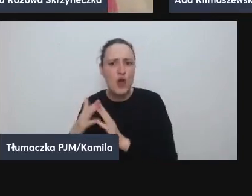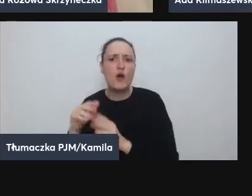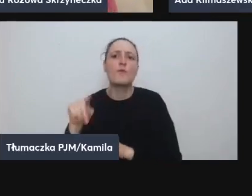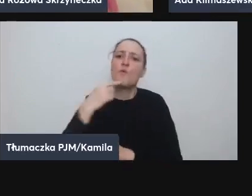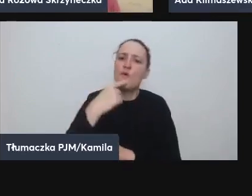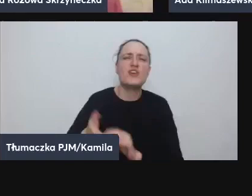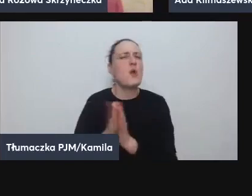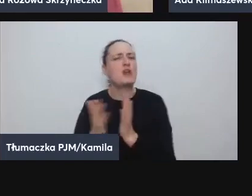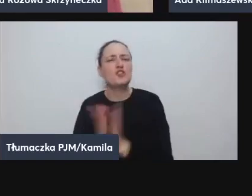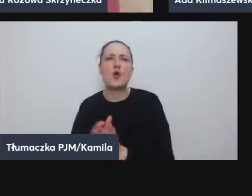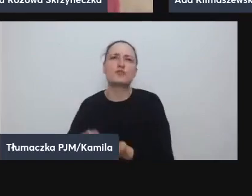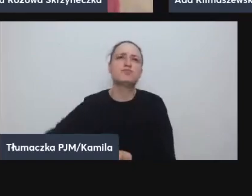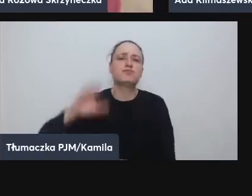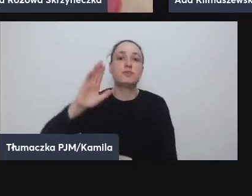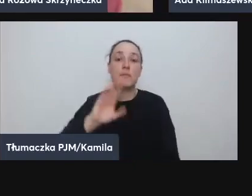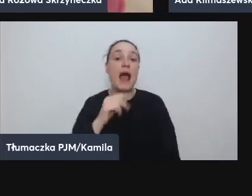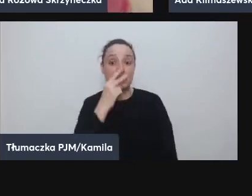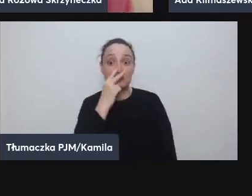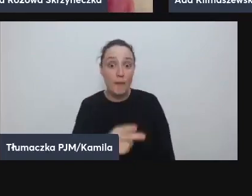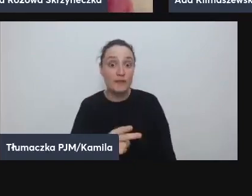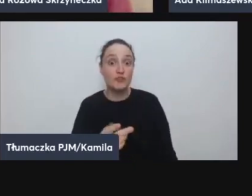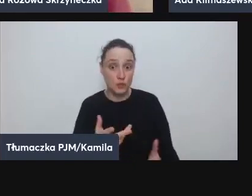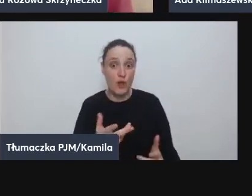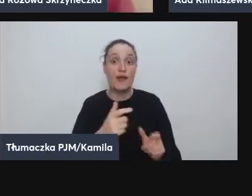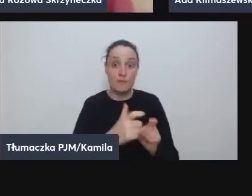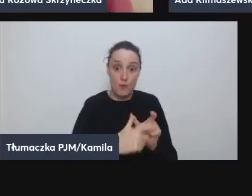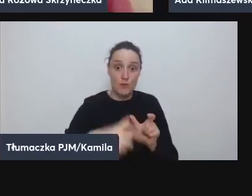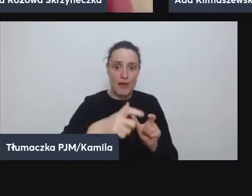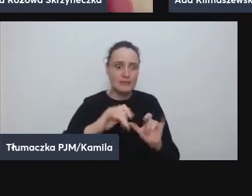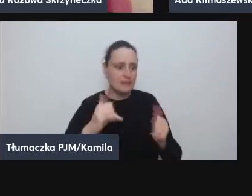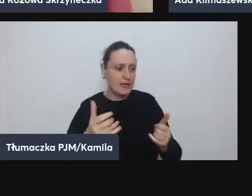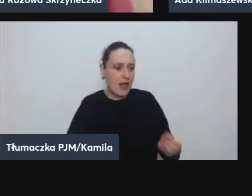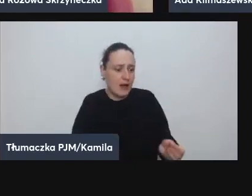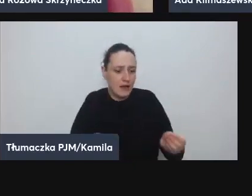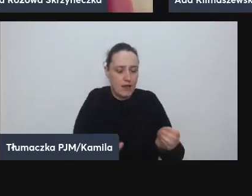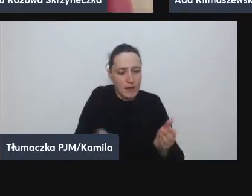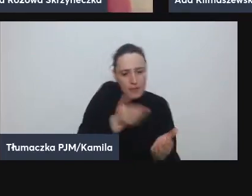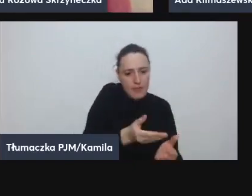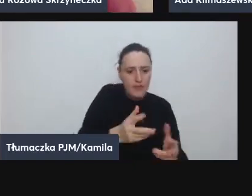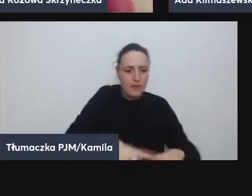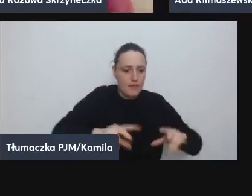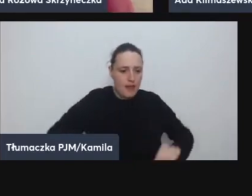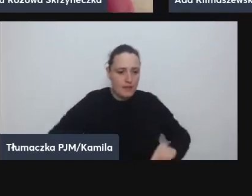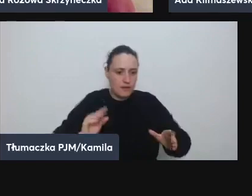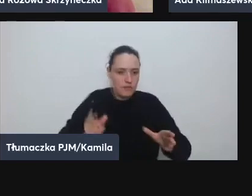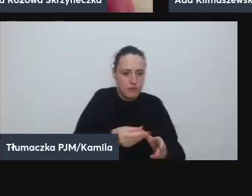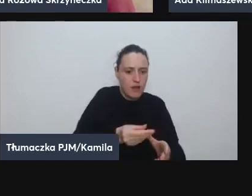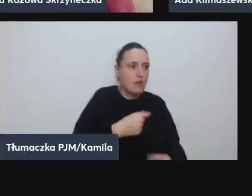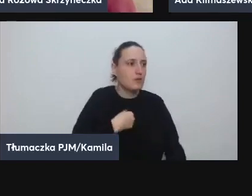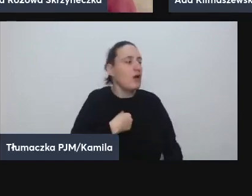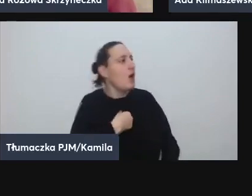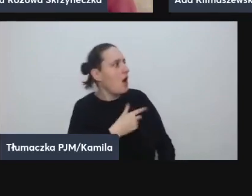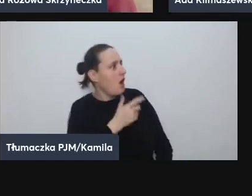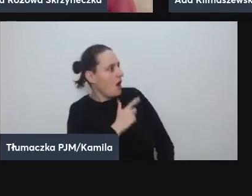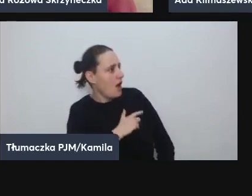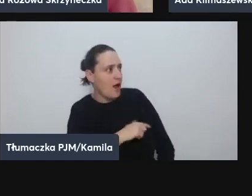książek na ten temat, ale jak zobaczyła, jak ja nakładam tą podpaskę na to krzesło, że tak powiem, na te majtki, to miała takie, ojej, nie tak to